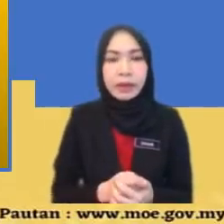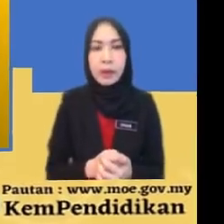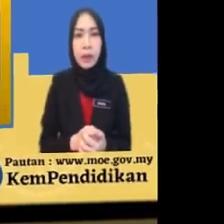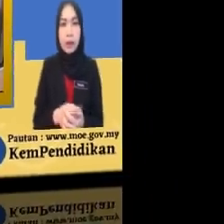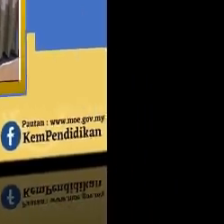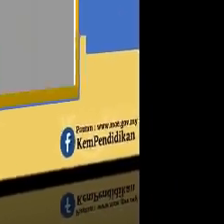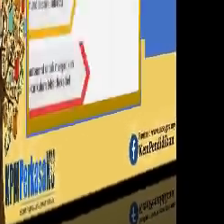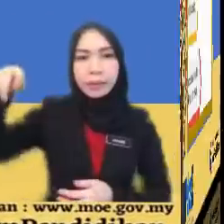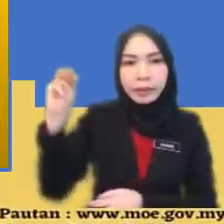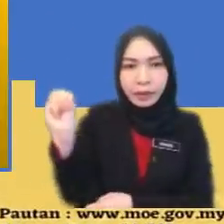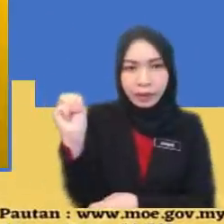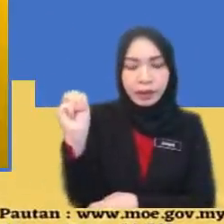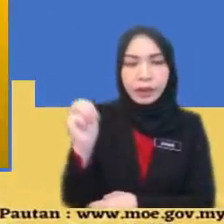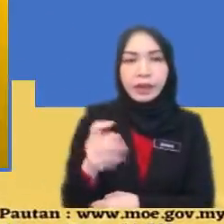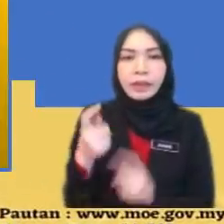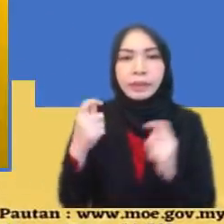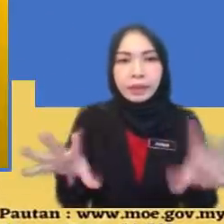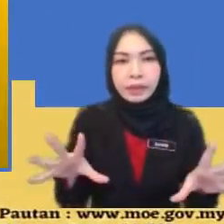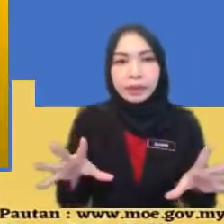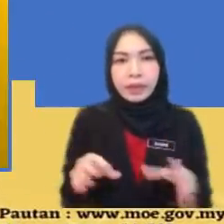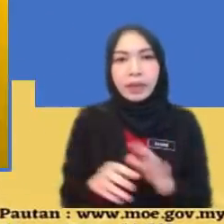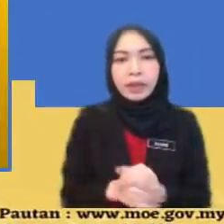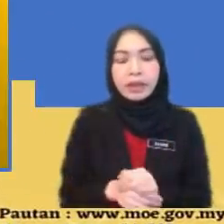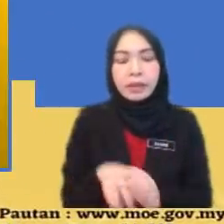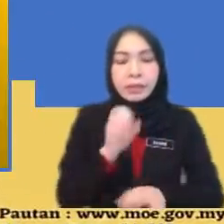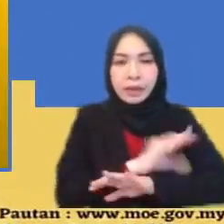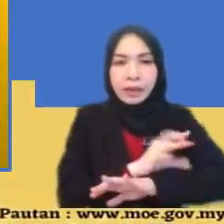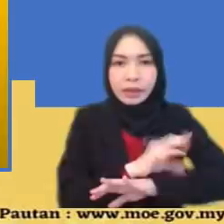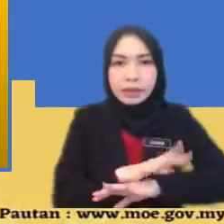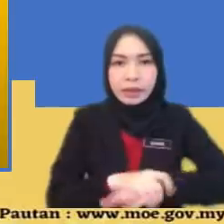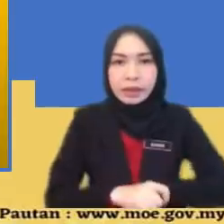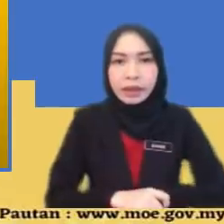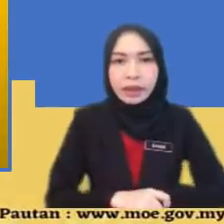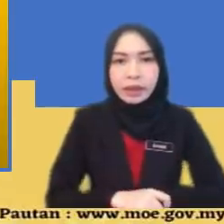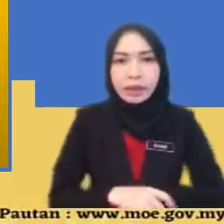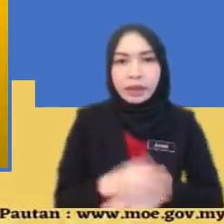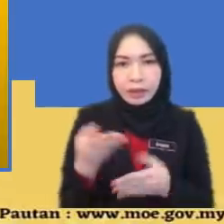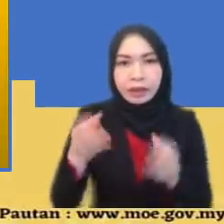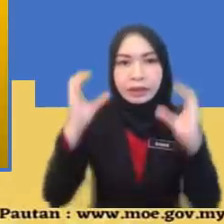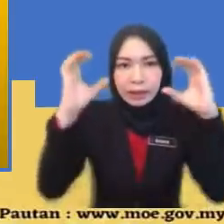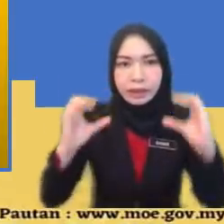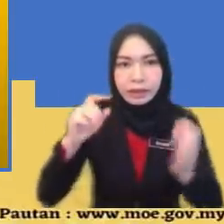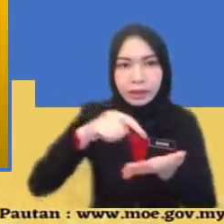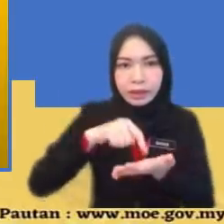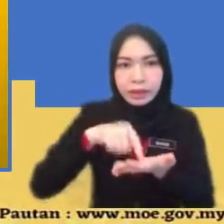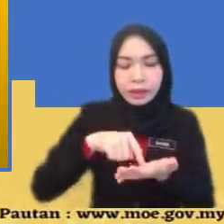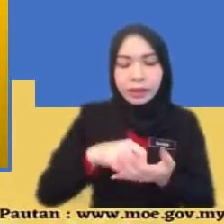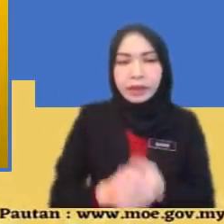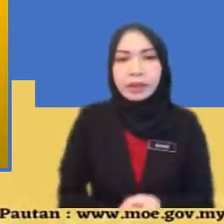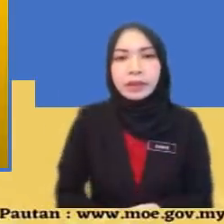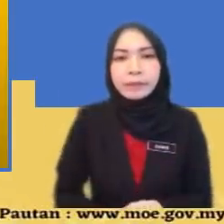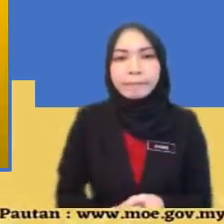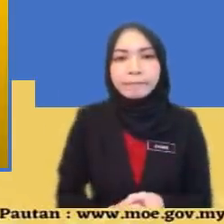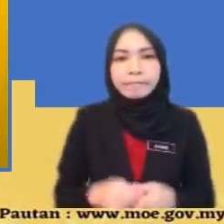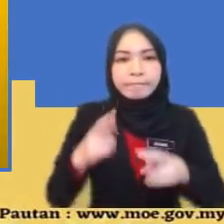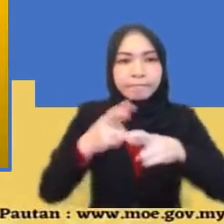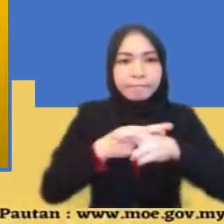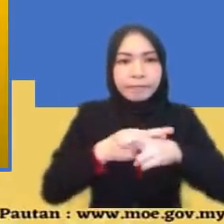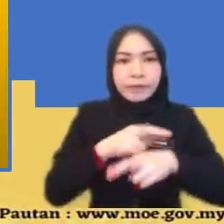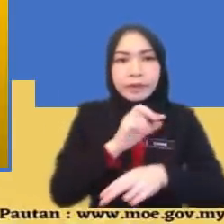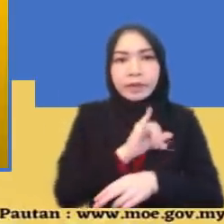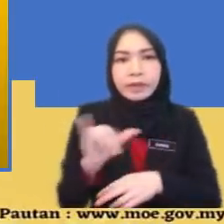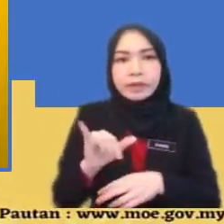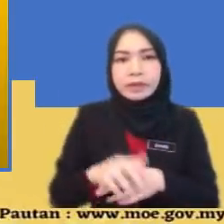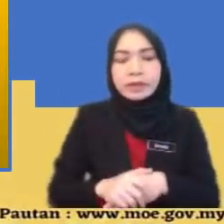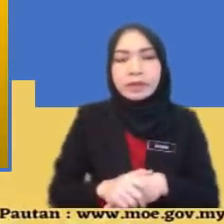strategi yang disebut sebagai mampatan pecutan dan pengayaan atau ringkasnya m2p